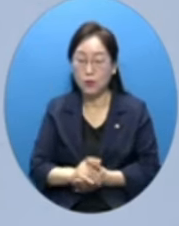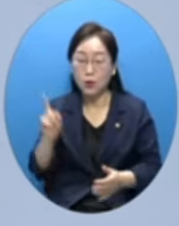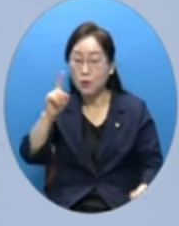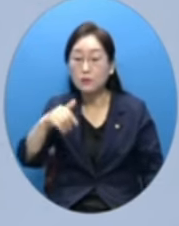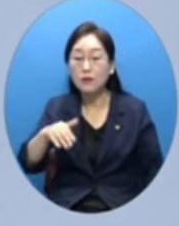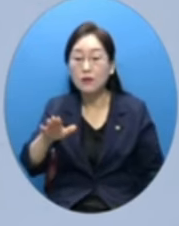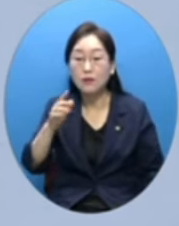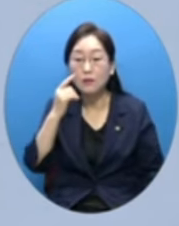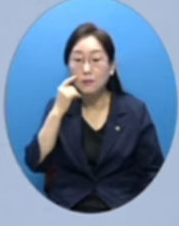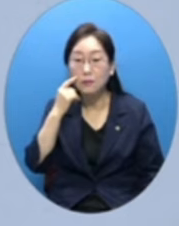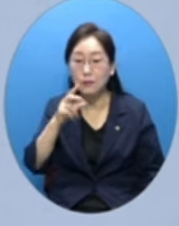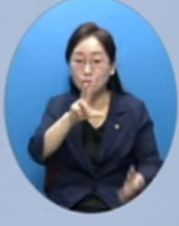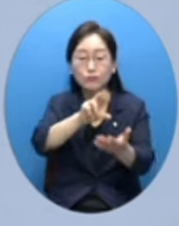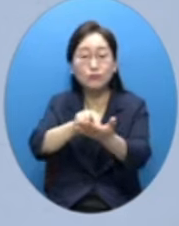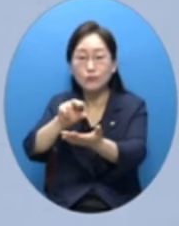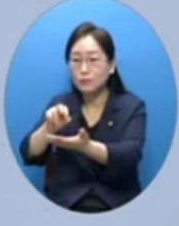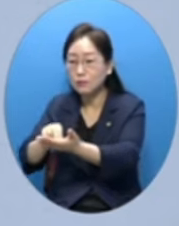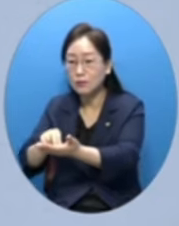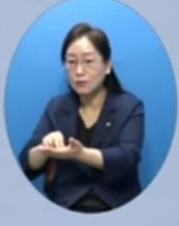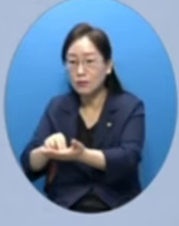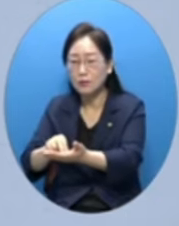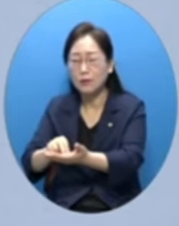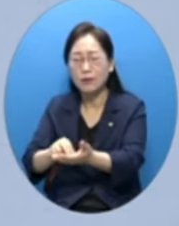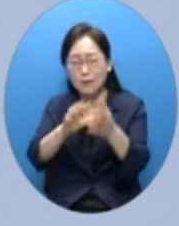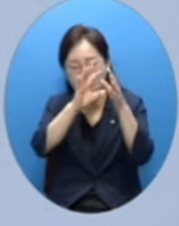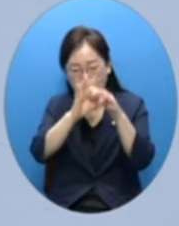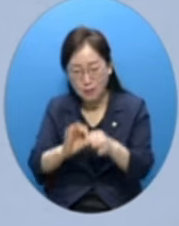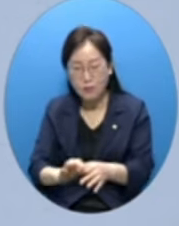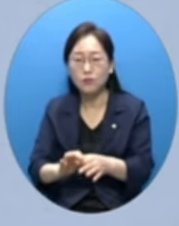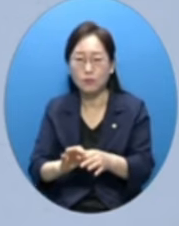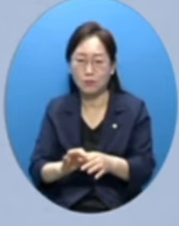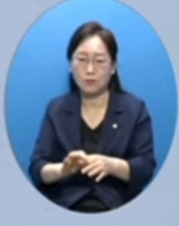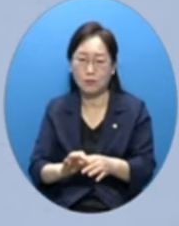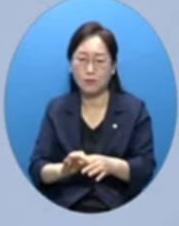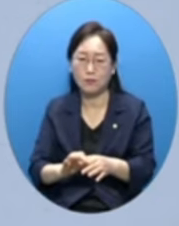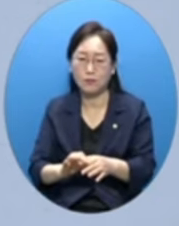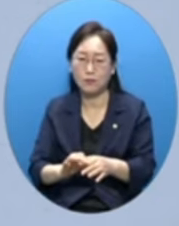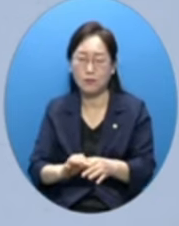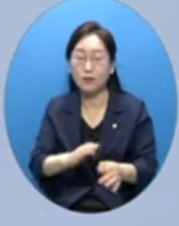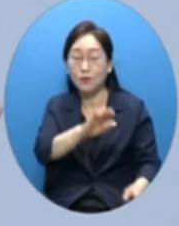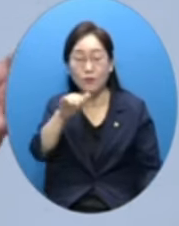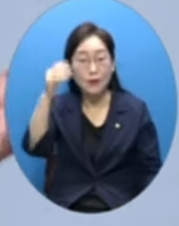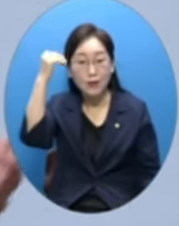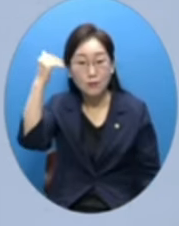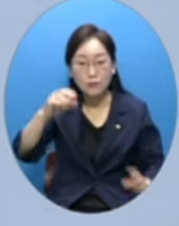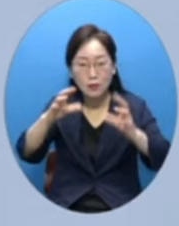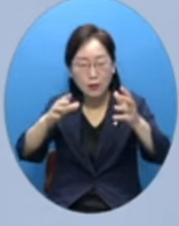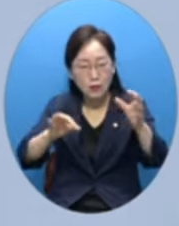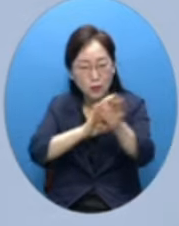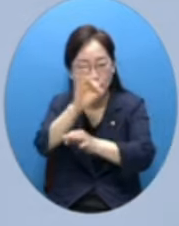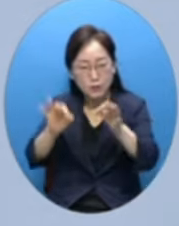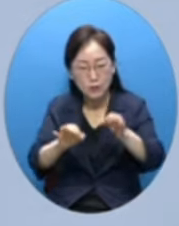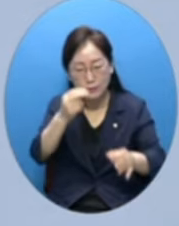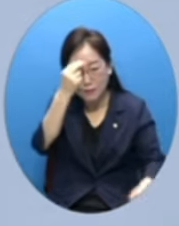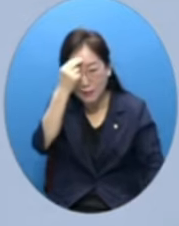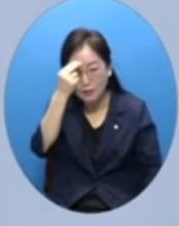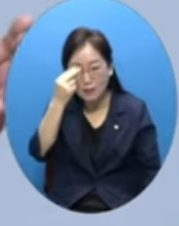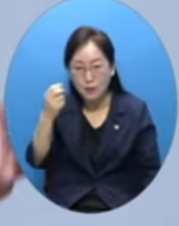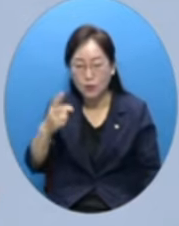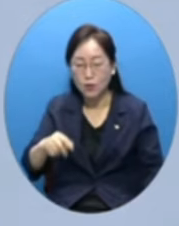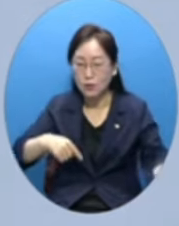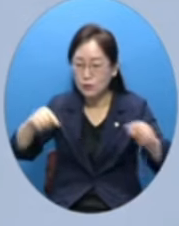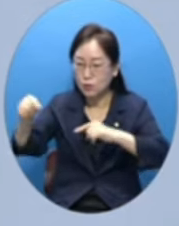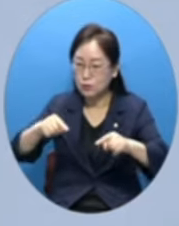가도 문제는 우리 주변을 떠나지 않고 있는 것을 봅니다 우리 한국은 지금 경제적인 어려움 또